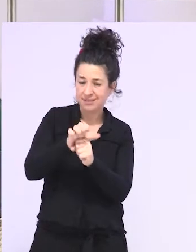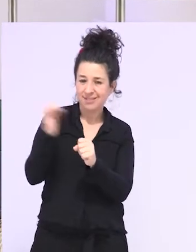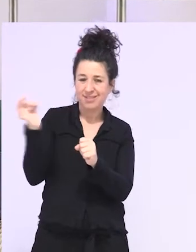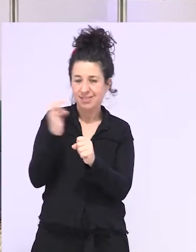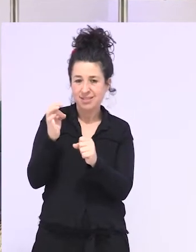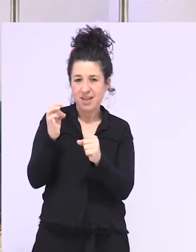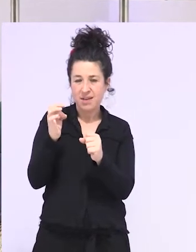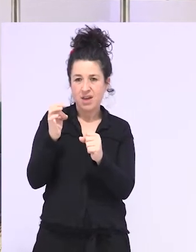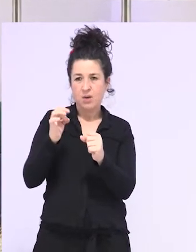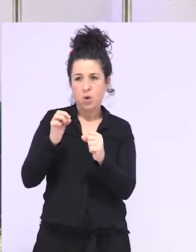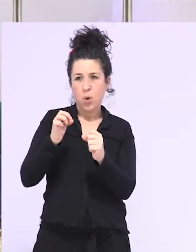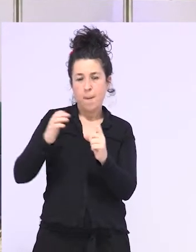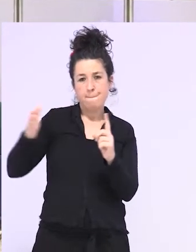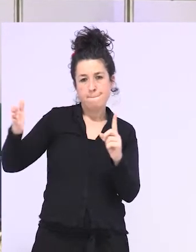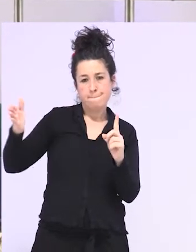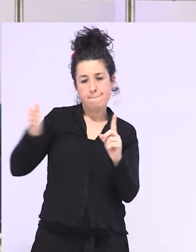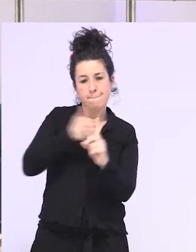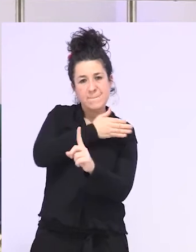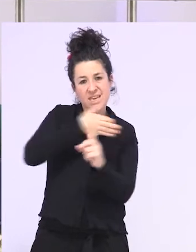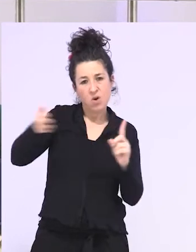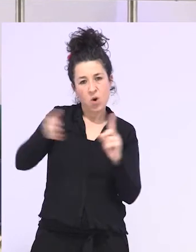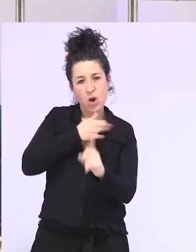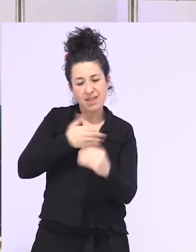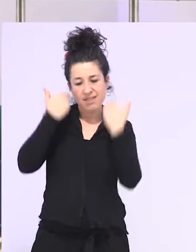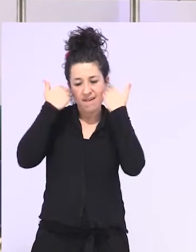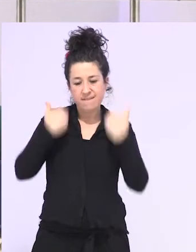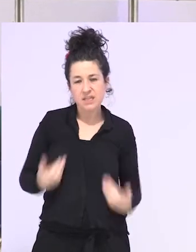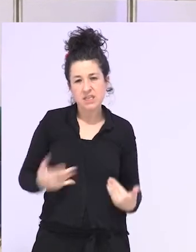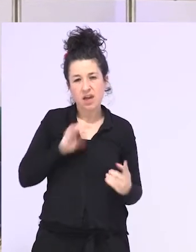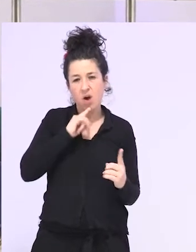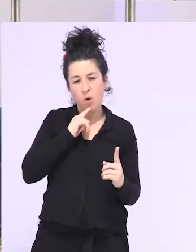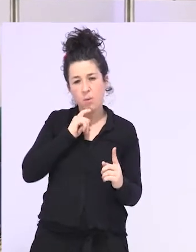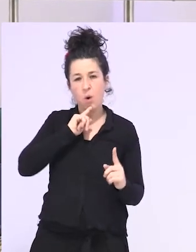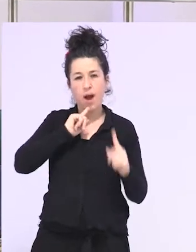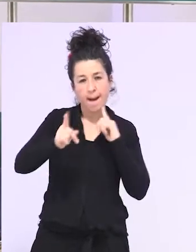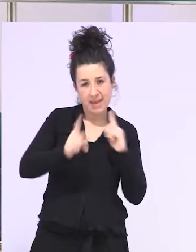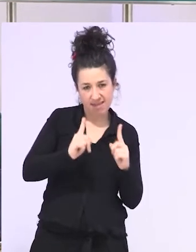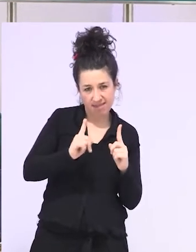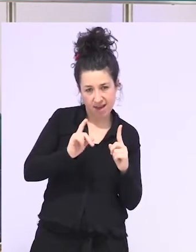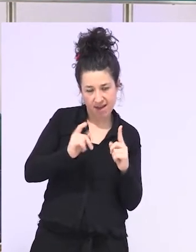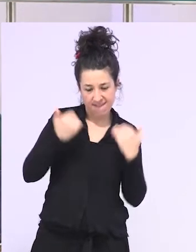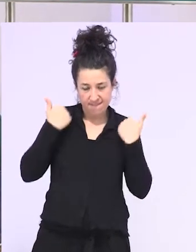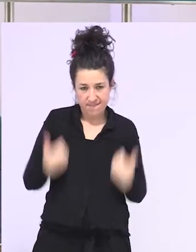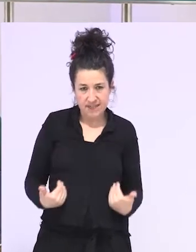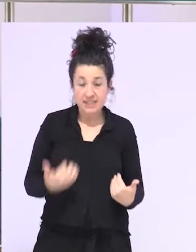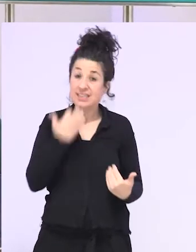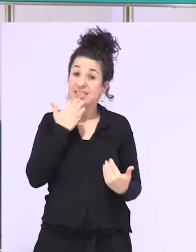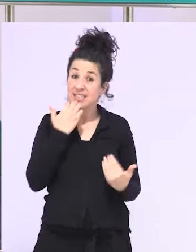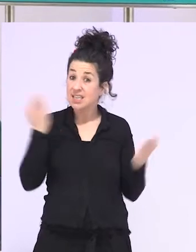violentzia fisiko edo intimidazioren bat erabili behar izan dela. Eta ez baldin badago abusu